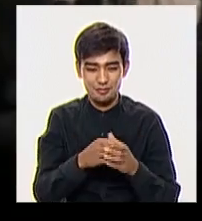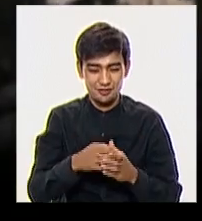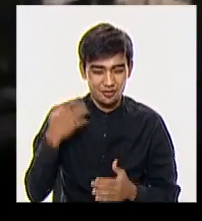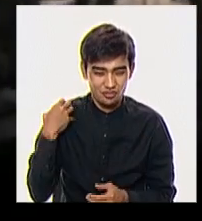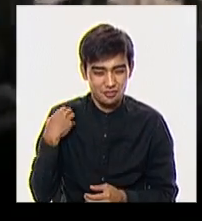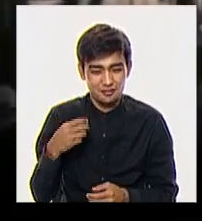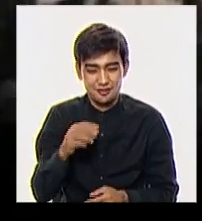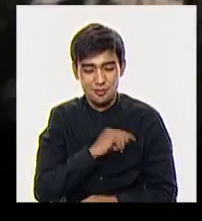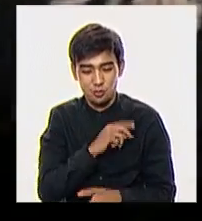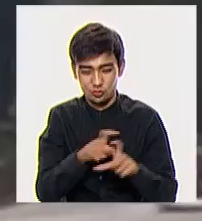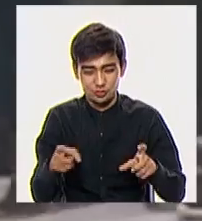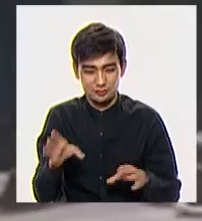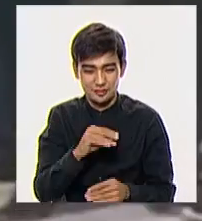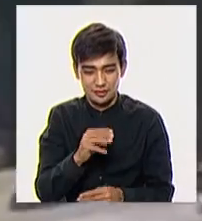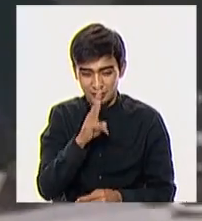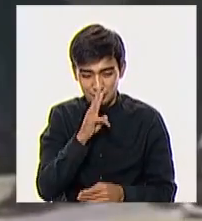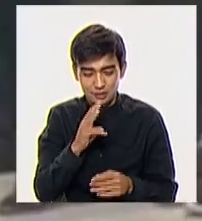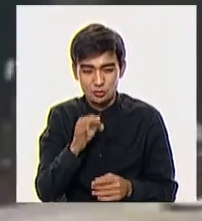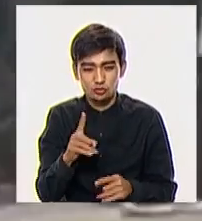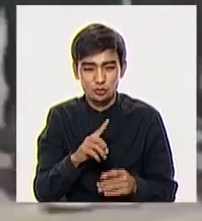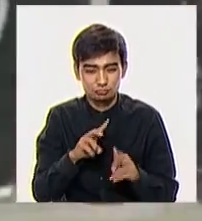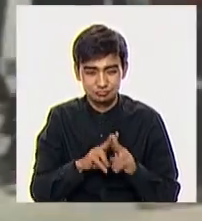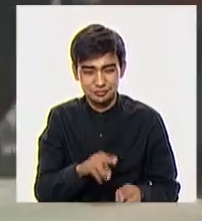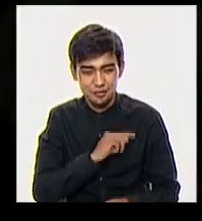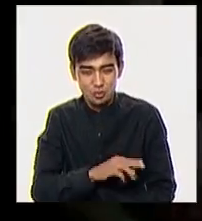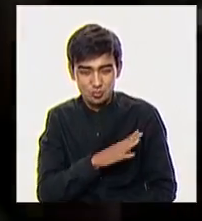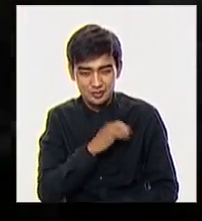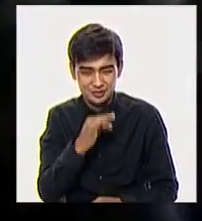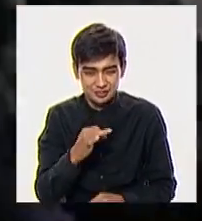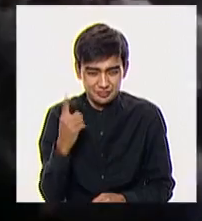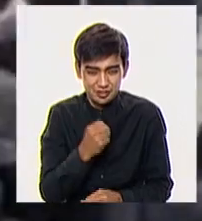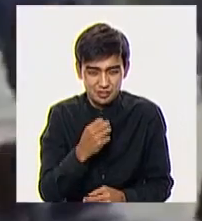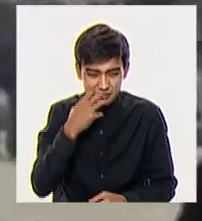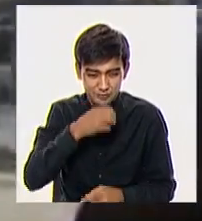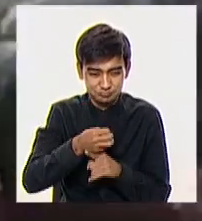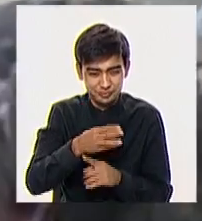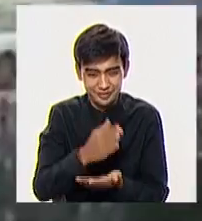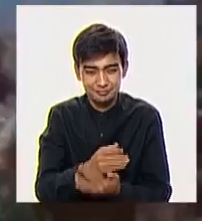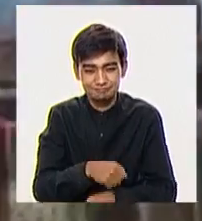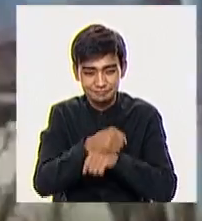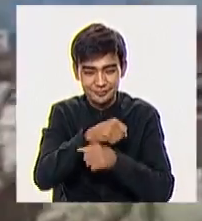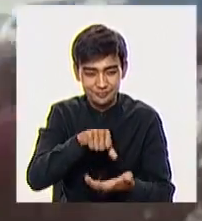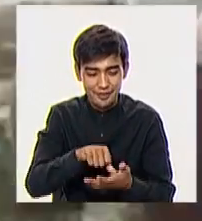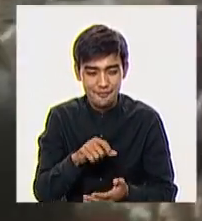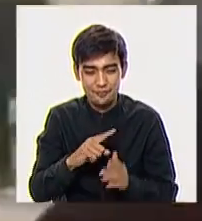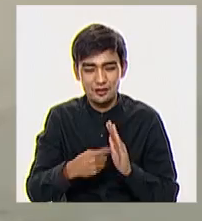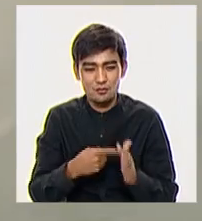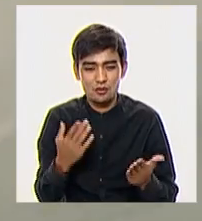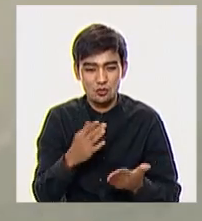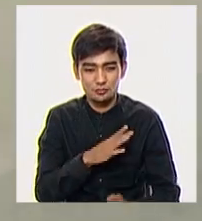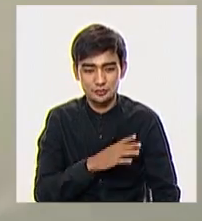басшылары жұмысшыларға еріктерінен тыс не істетіп келген? Күннің апта ыстығында наразылыққа шыққандар билікке қандай талап